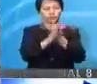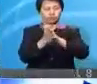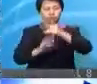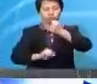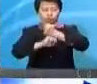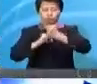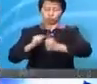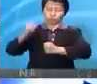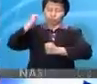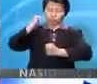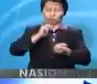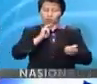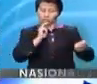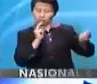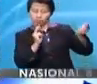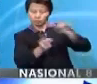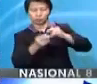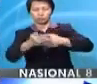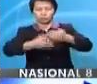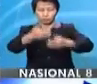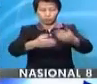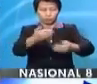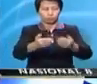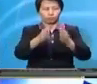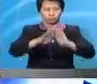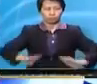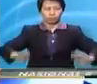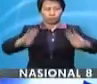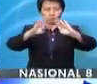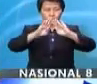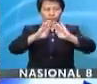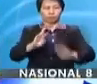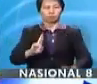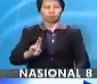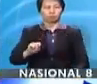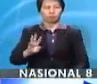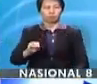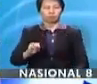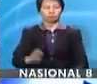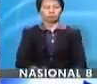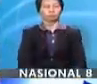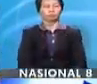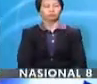tulang belakang kepada perubahan dan kemajuan Seksyen Berita Ehwal semasa.